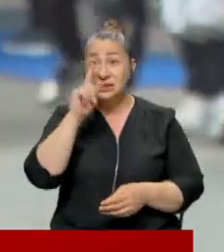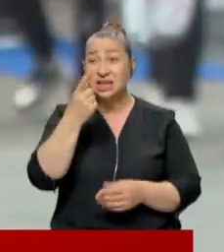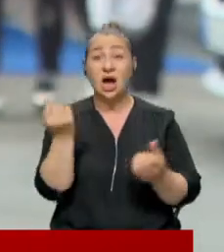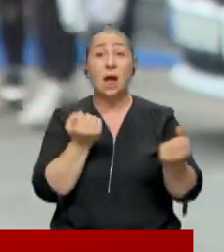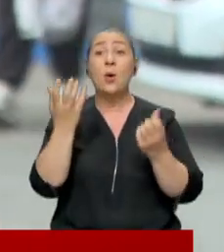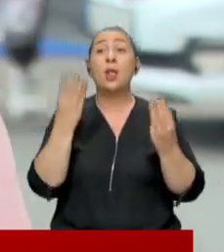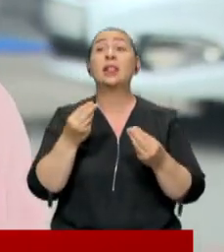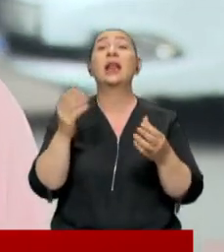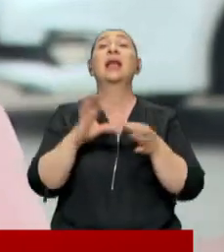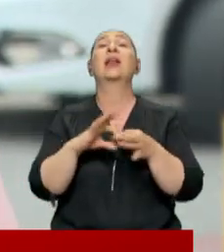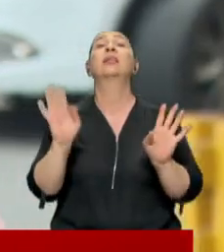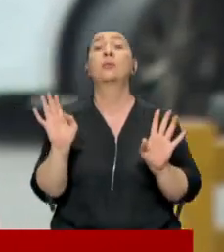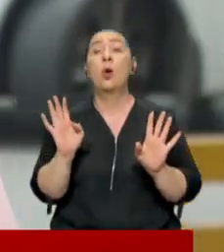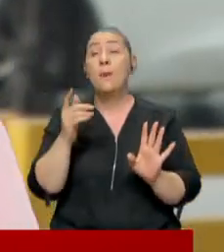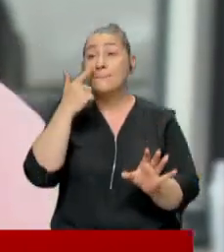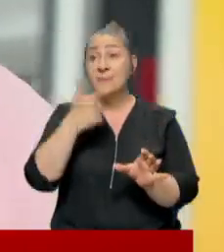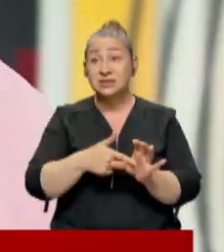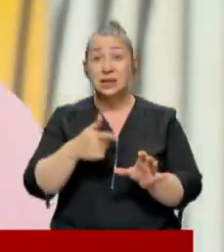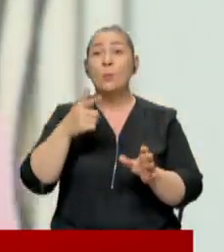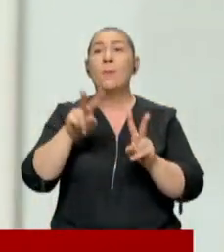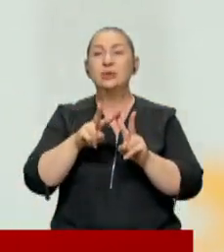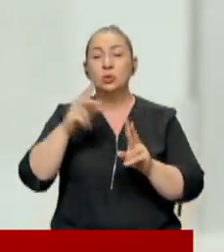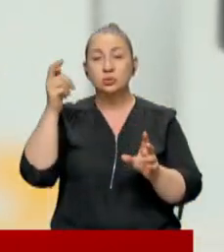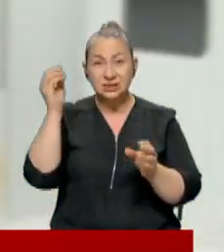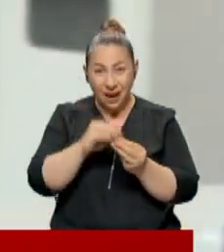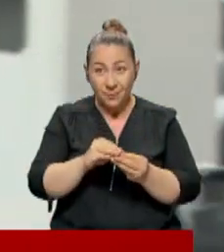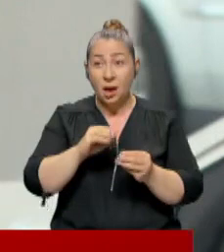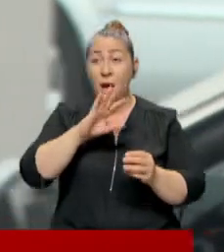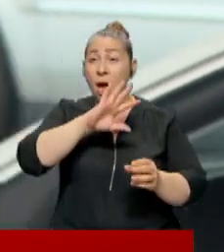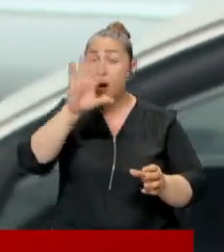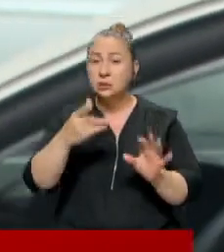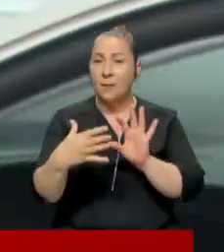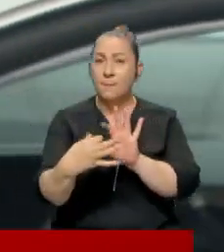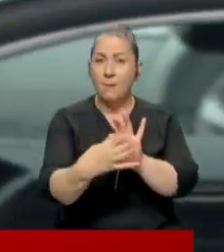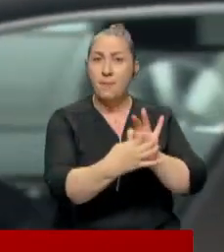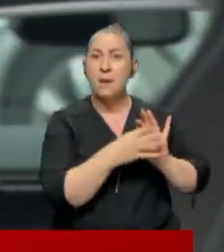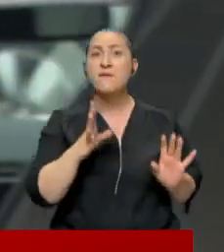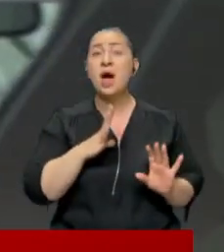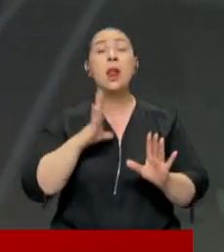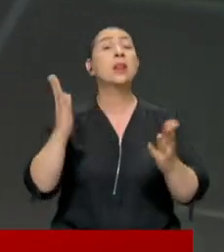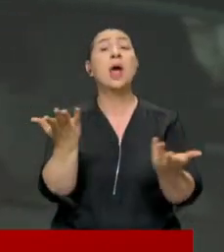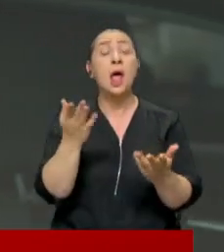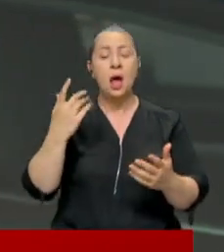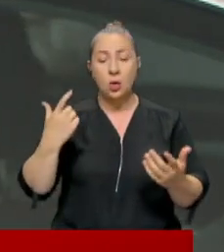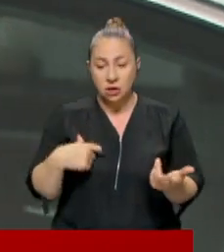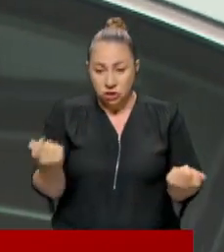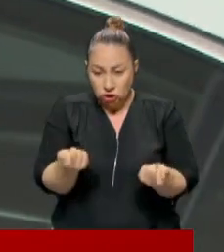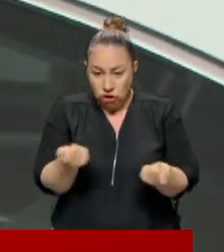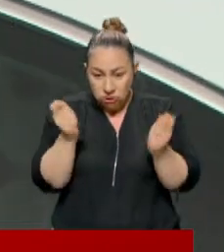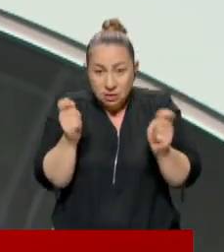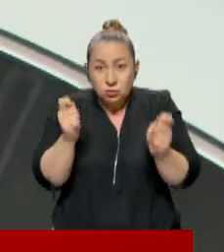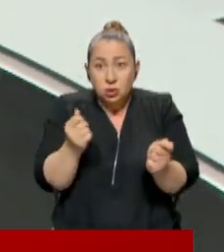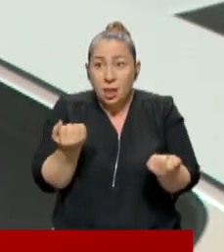yalnızca aracı olanlara ilgilendirmiyor benzin ve motorin zammı dalga dalga herkese ya yılı bu özellikle aracıyla iş